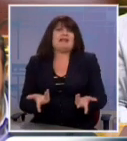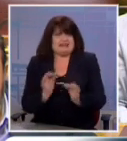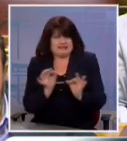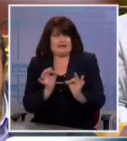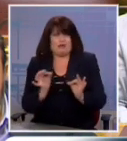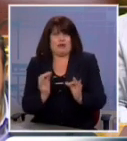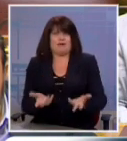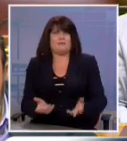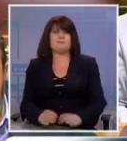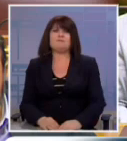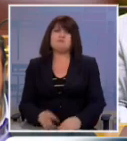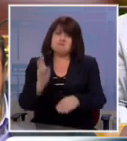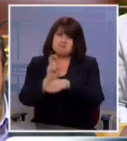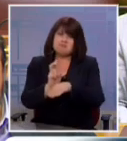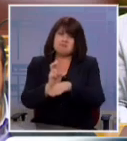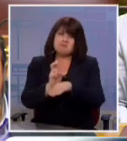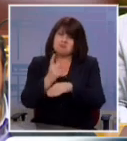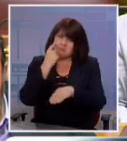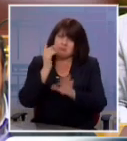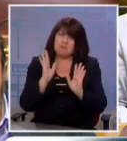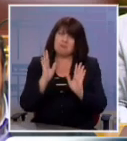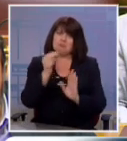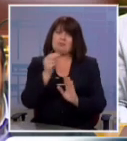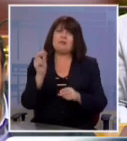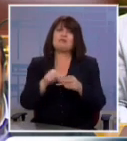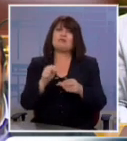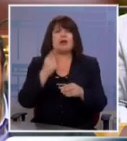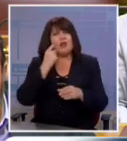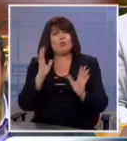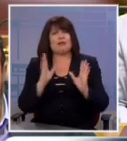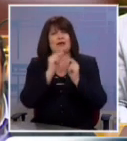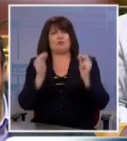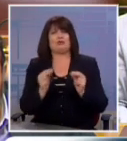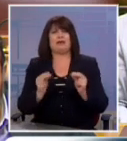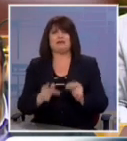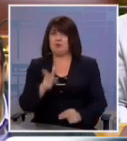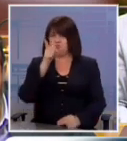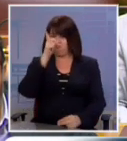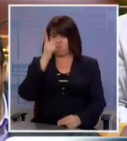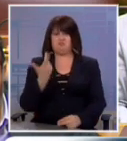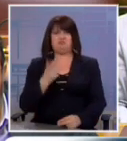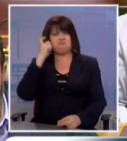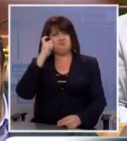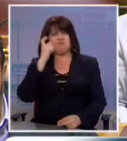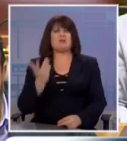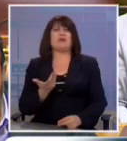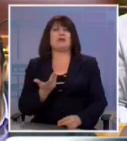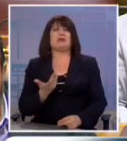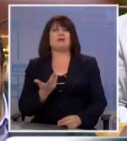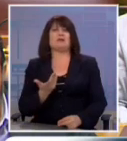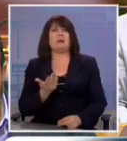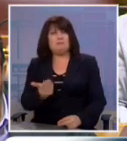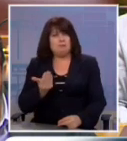δεν θεωρείτε εκρεμές προς ώρας το ζήτημα της ψηφοφορίας? Ποια αλαζονική σκέψη κάνει οποιονδήποτε να